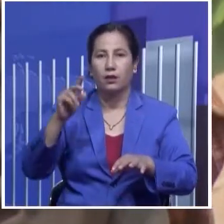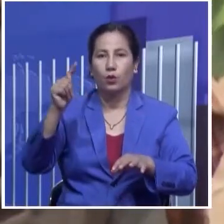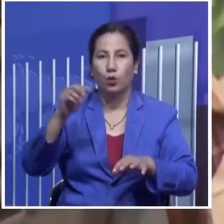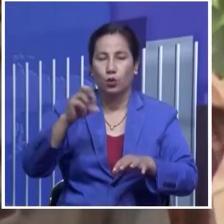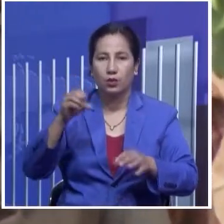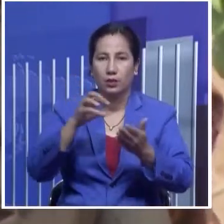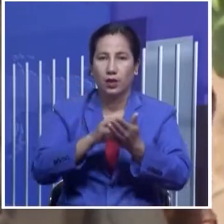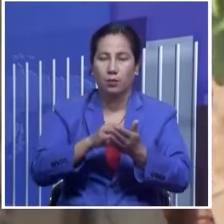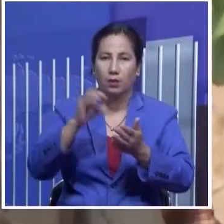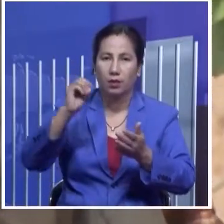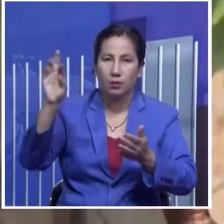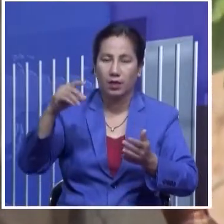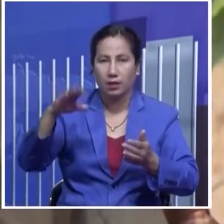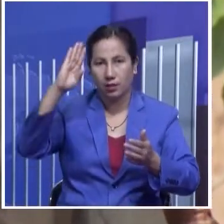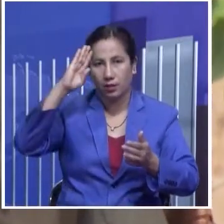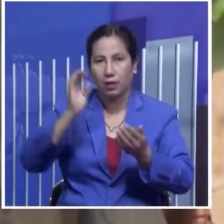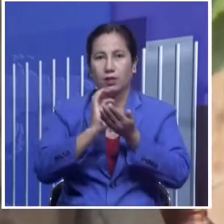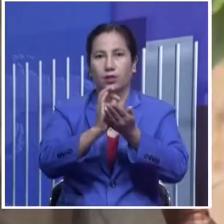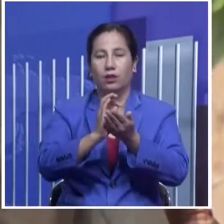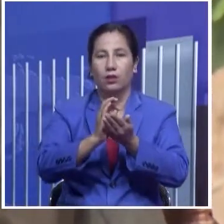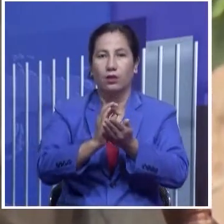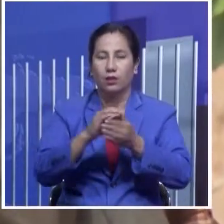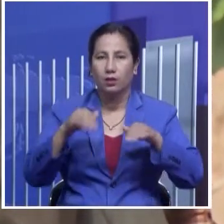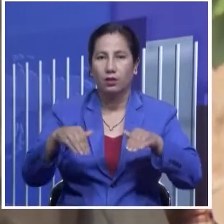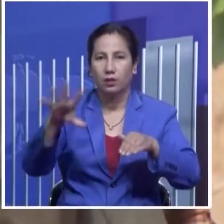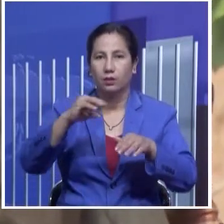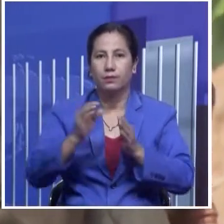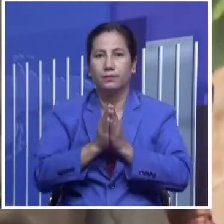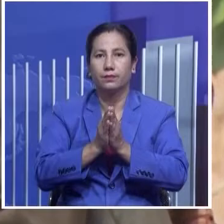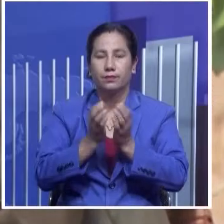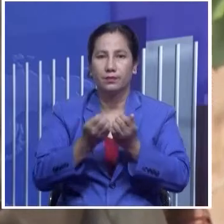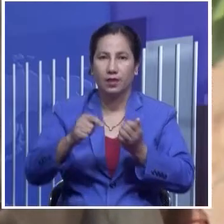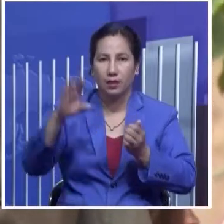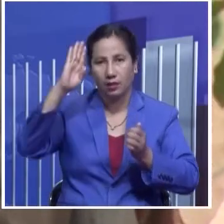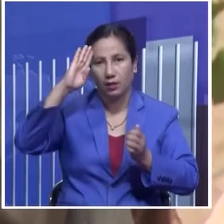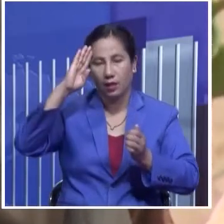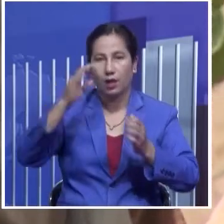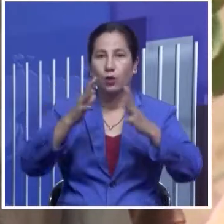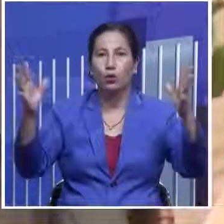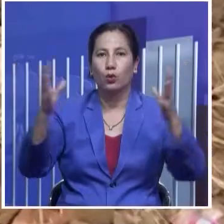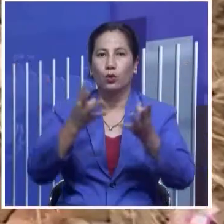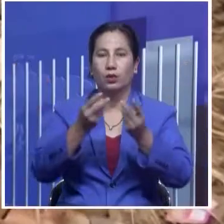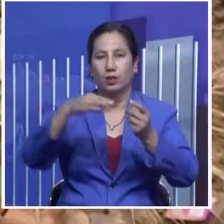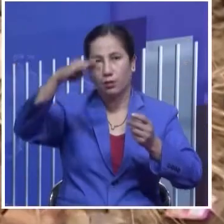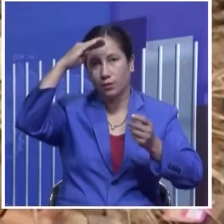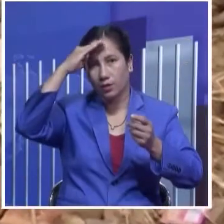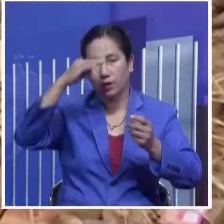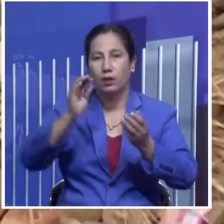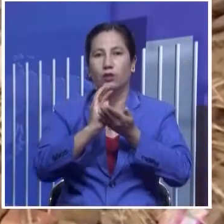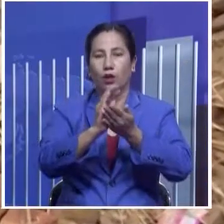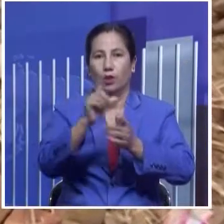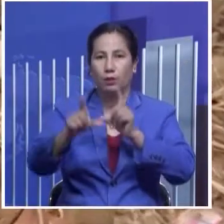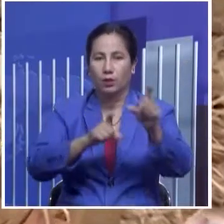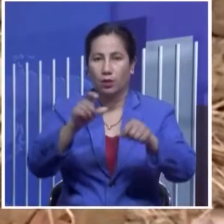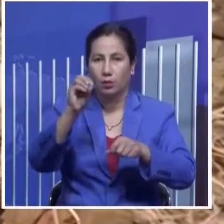बलुचिस्तानमा प्रान्तीय सरकारले उद्धारका क्रममा खट्न सबैलाई आग्रह गरेको छ। त्यहाँको सरकारले ठूलो संख्यामा प्रहरी र उद्धारकर्मीहरू